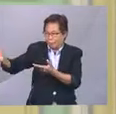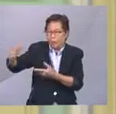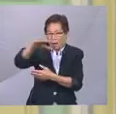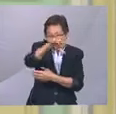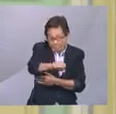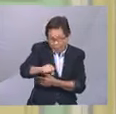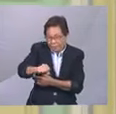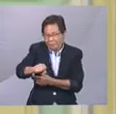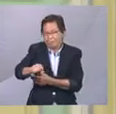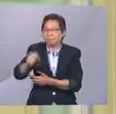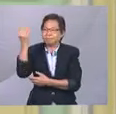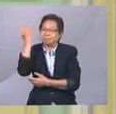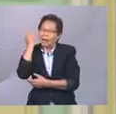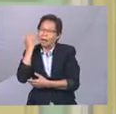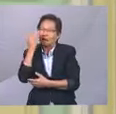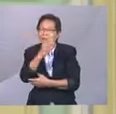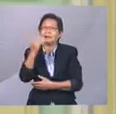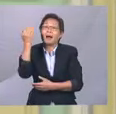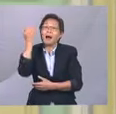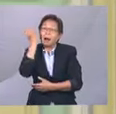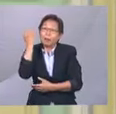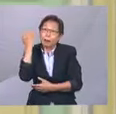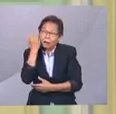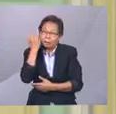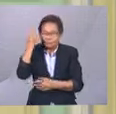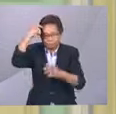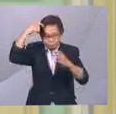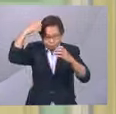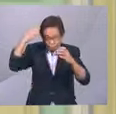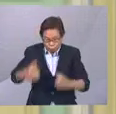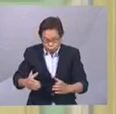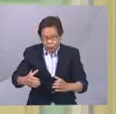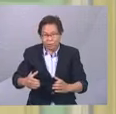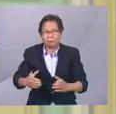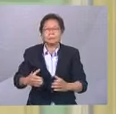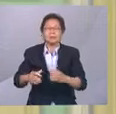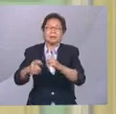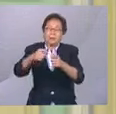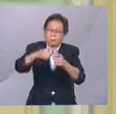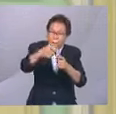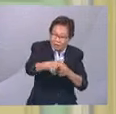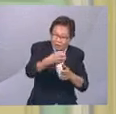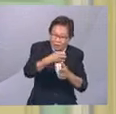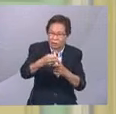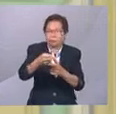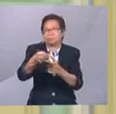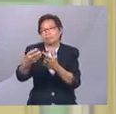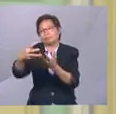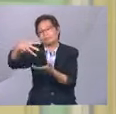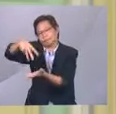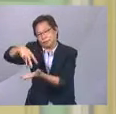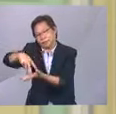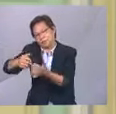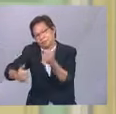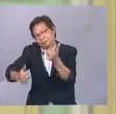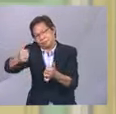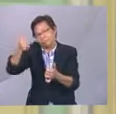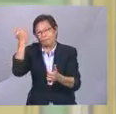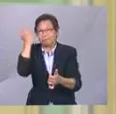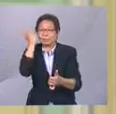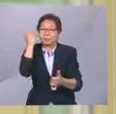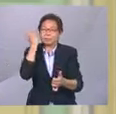hakim boleh memutuskan apa sama adik film The ataupun penjare Freeport hai oke